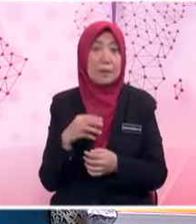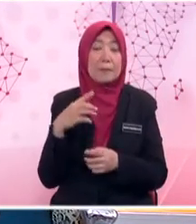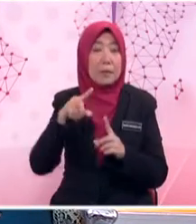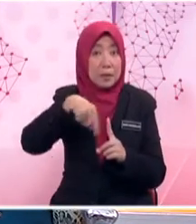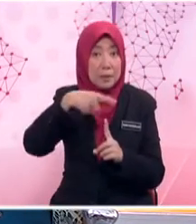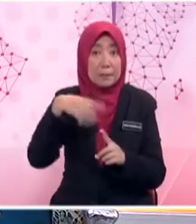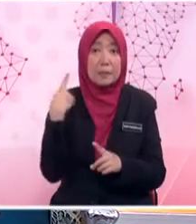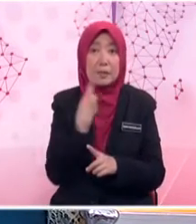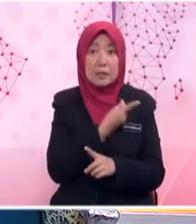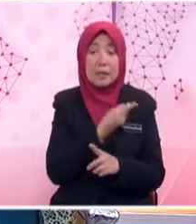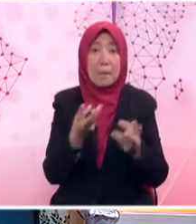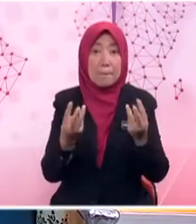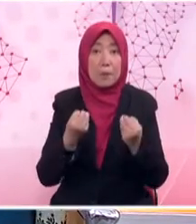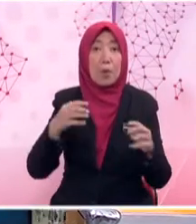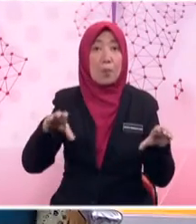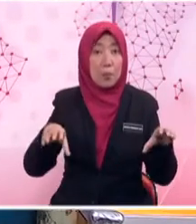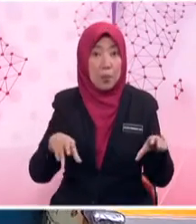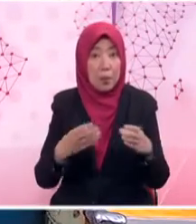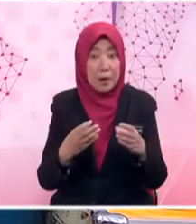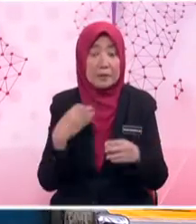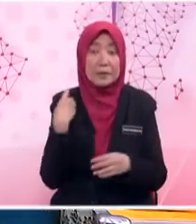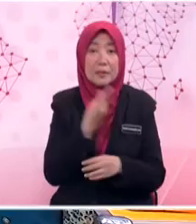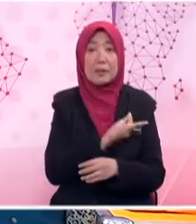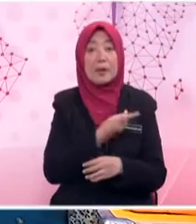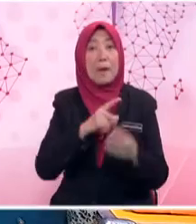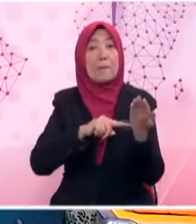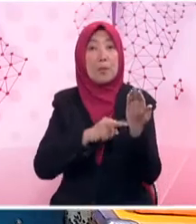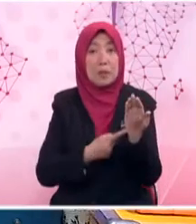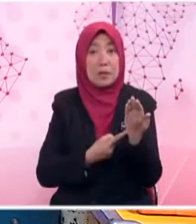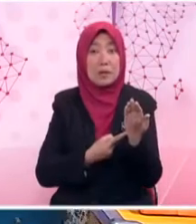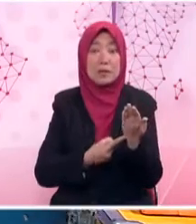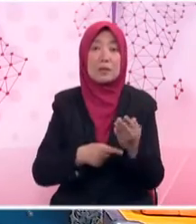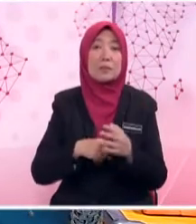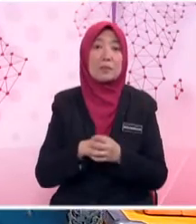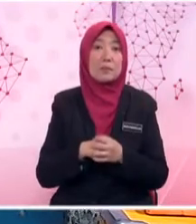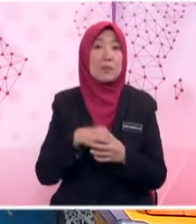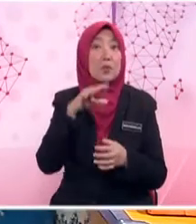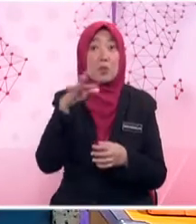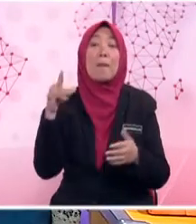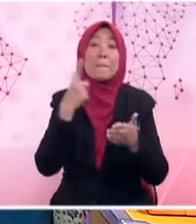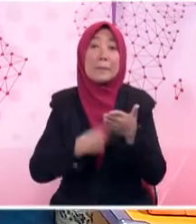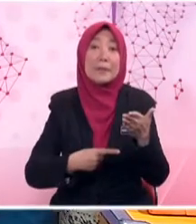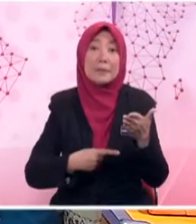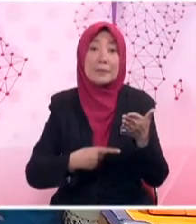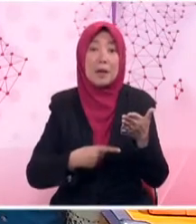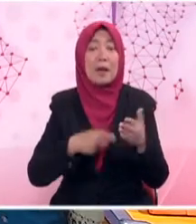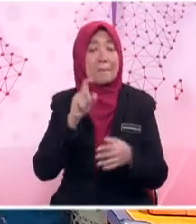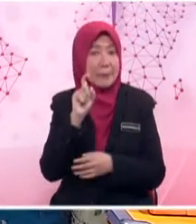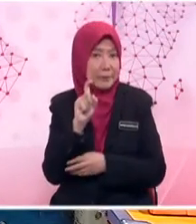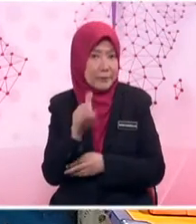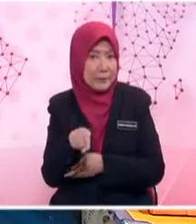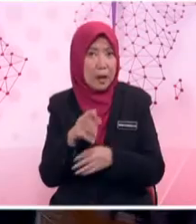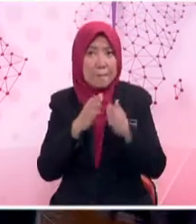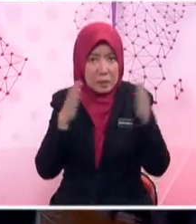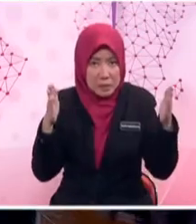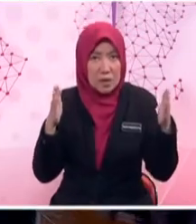mula dengan huruf apa? Huruf besar. Ya. Okey. Kita mesti mula dengan huruf besar. Okey.